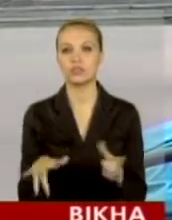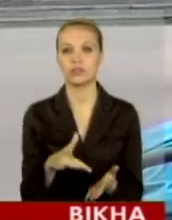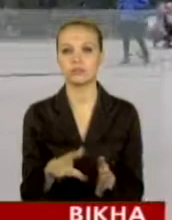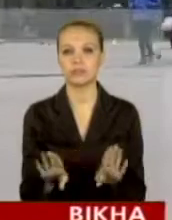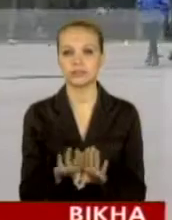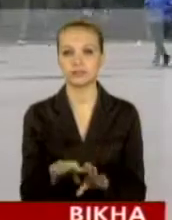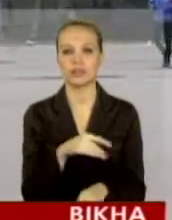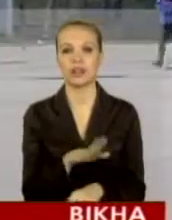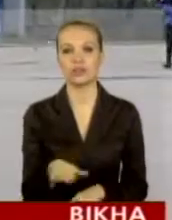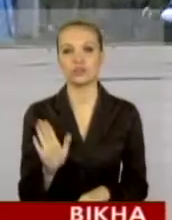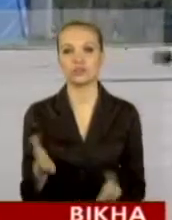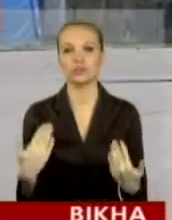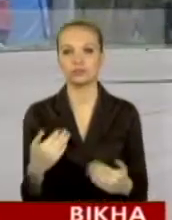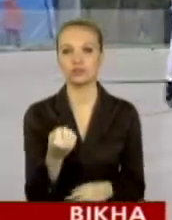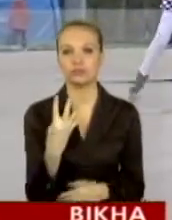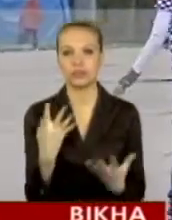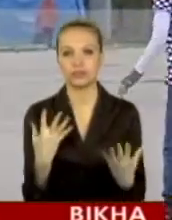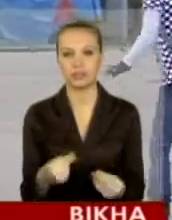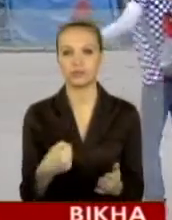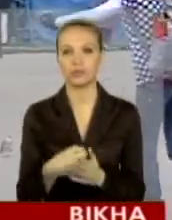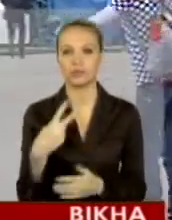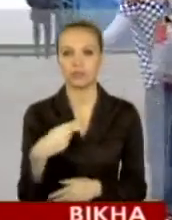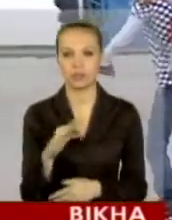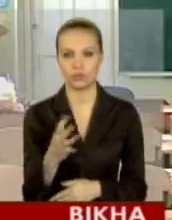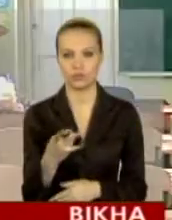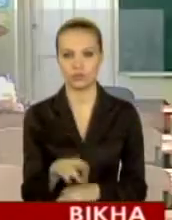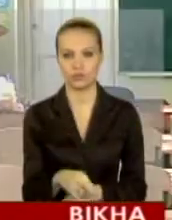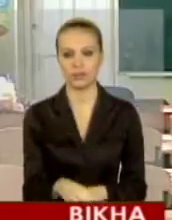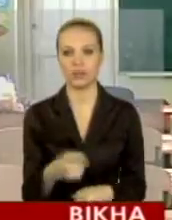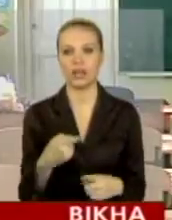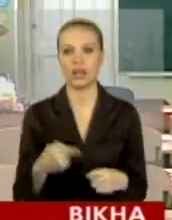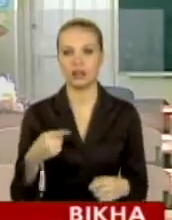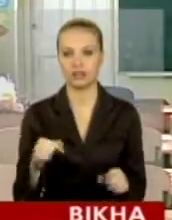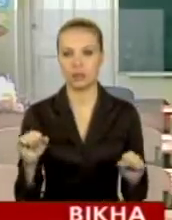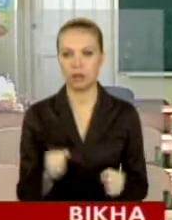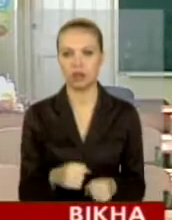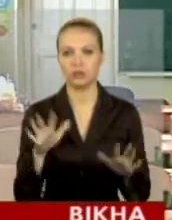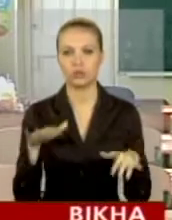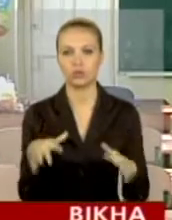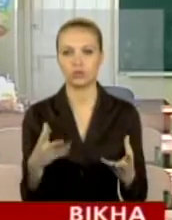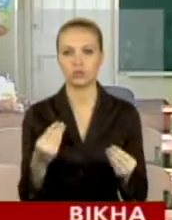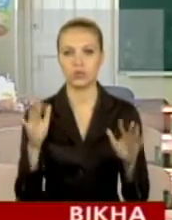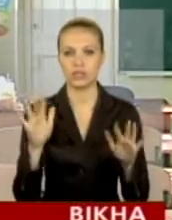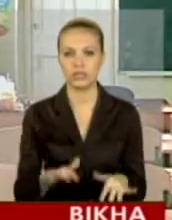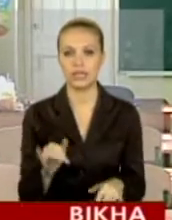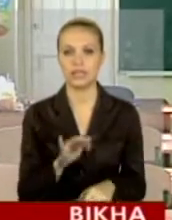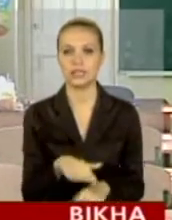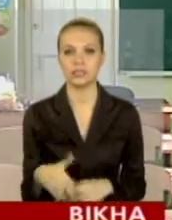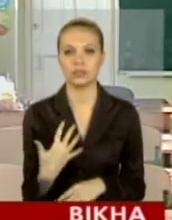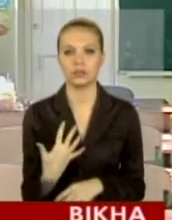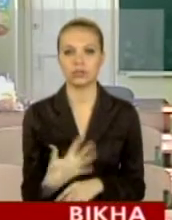зачинені. Учні гулятимуть цілих 14 днів, до 20 жовтня. Різке похолодання, дощ, мокрий сніг. І діти